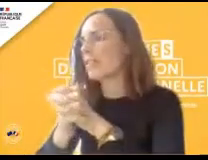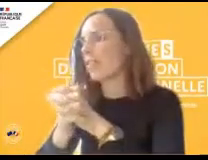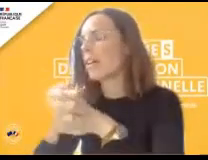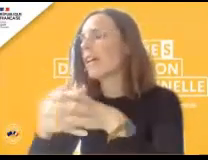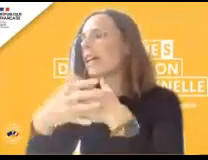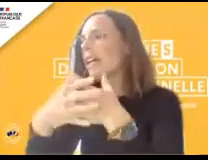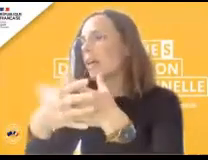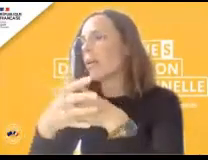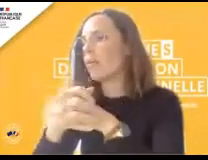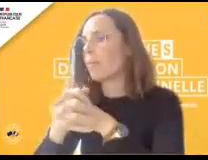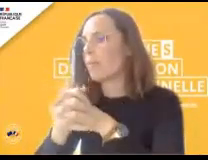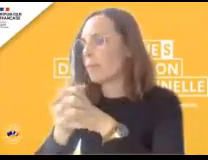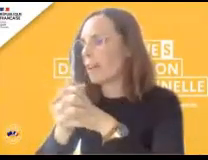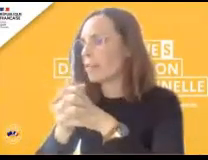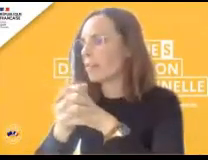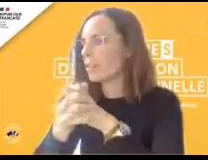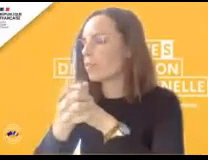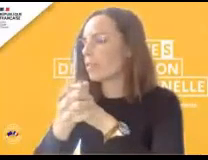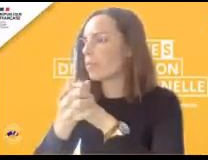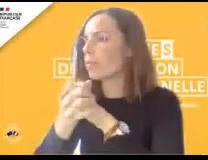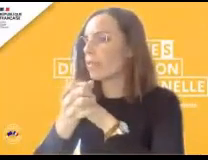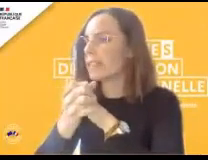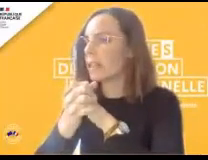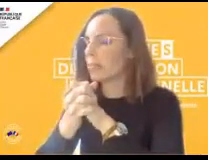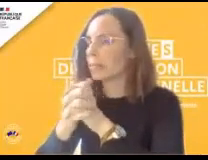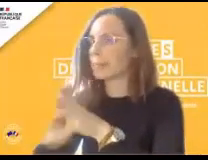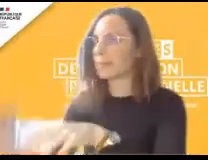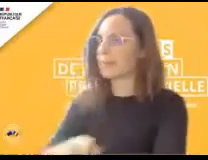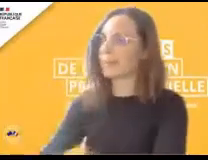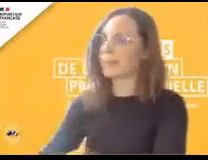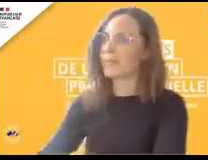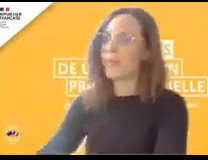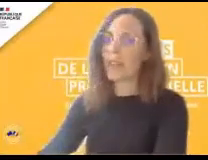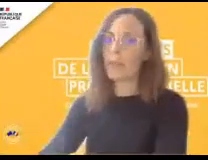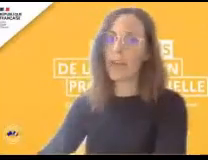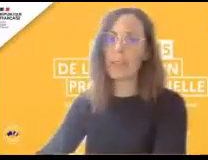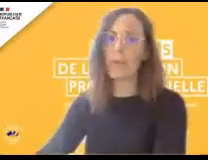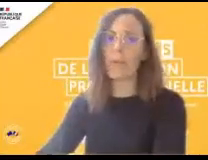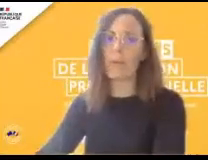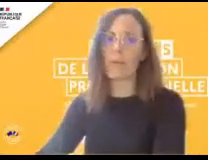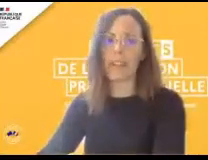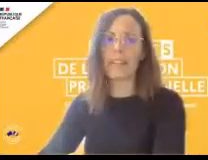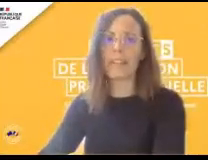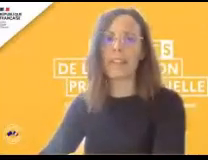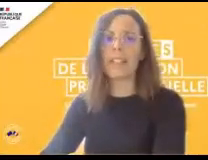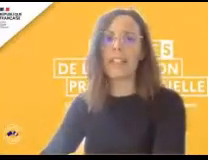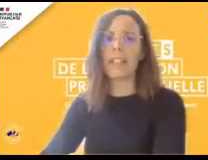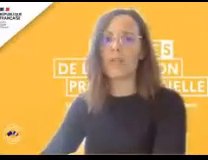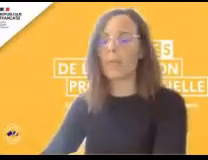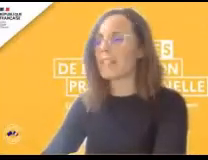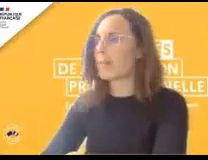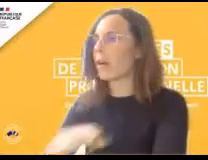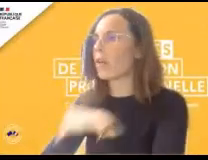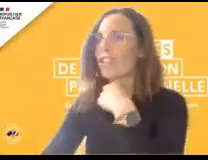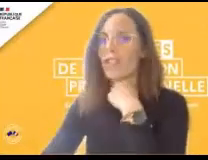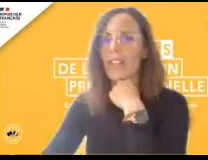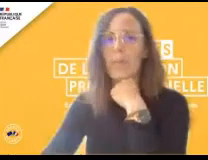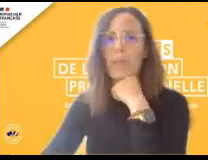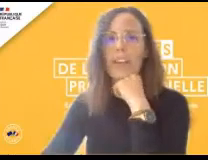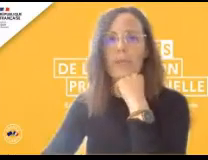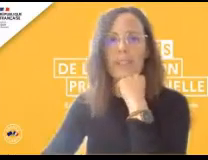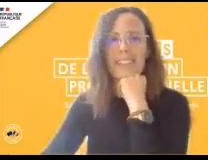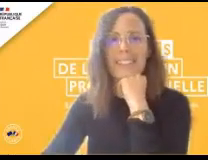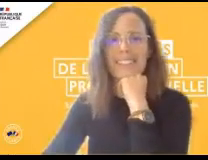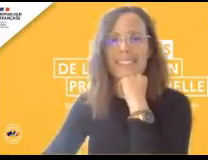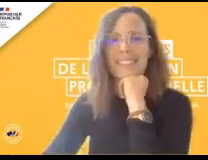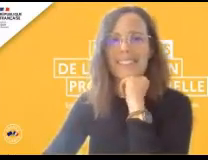moins de 26 ans et Cap emploi pour les personnes en situation de handicap. Voilà un petit peu pour le contexte et je passe la parole à Jean-Jacques